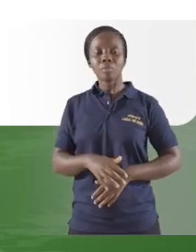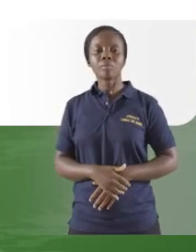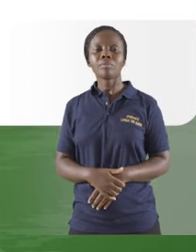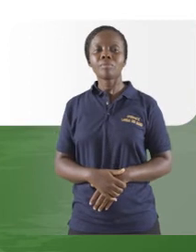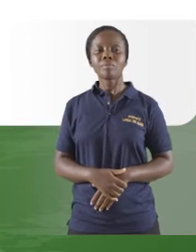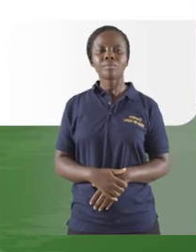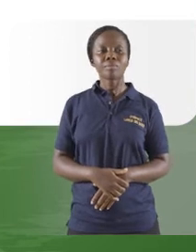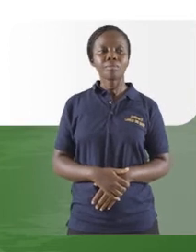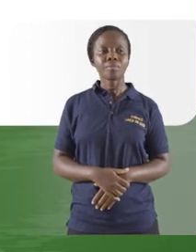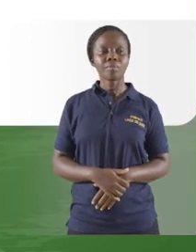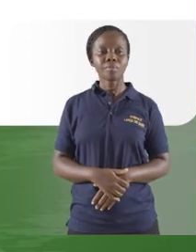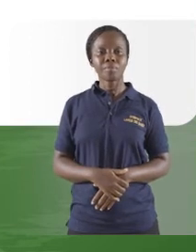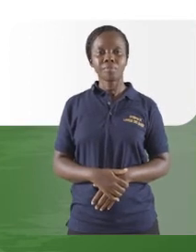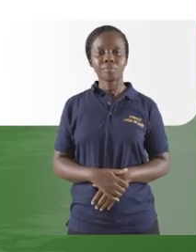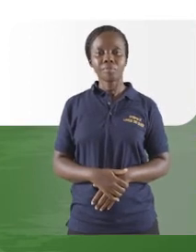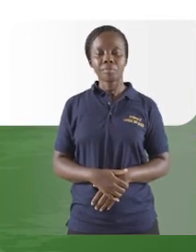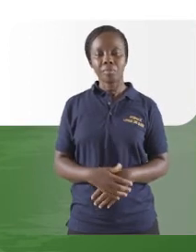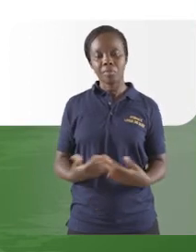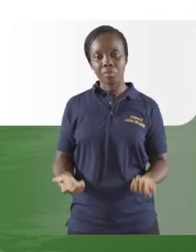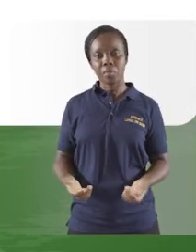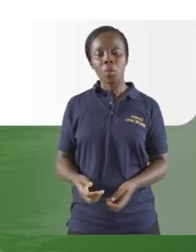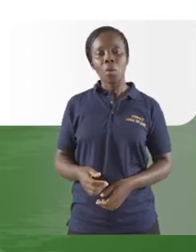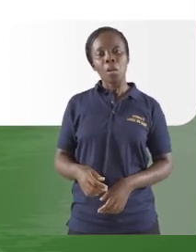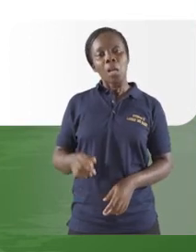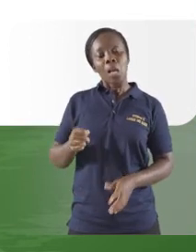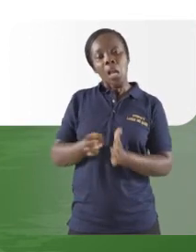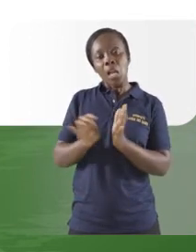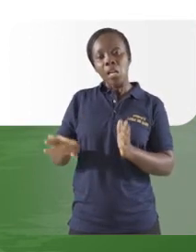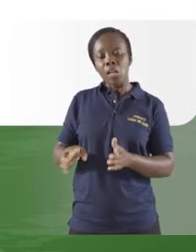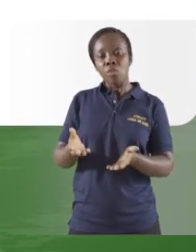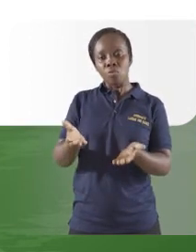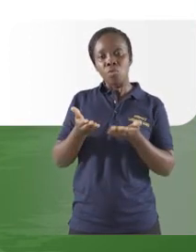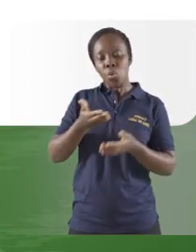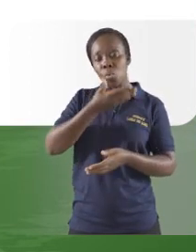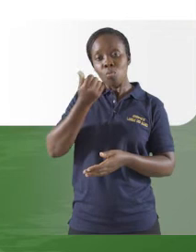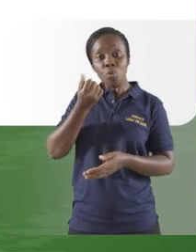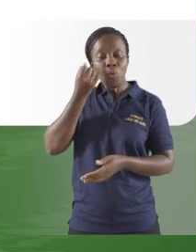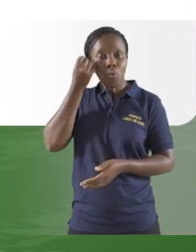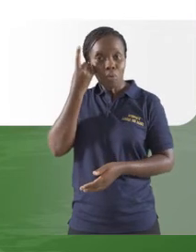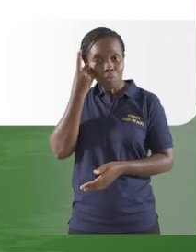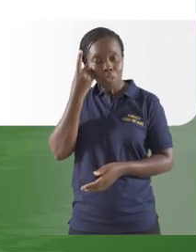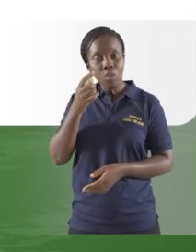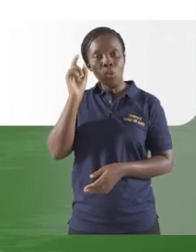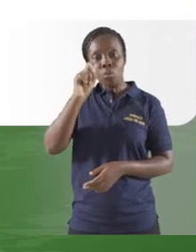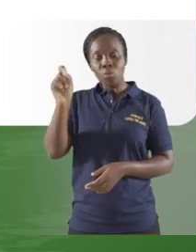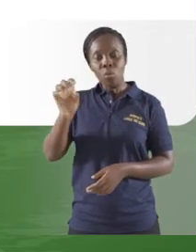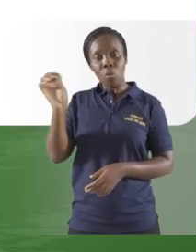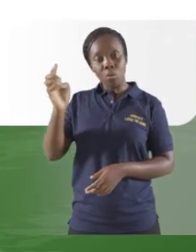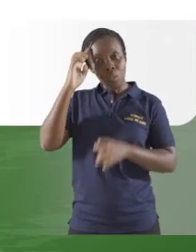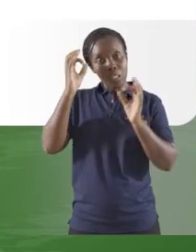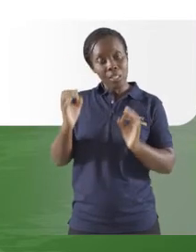de l'œil. Pour en savoir plus, il décide